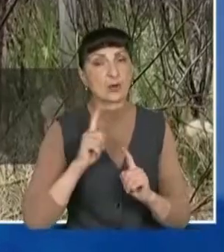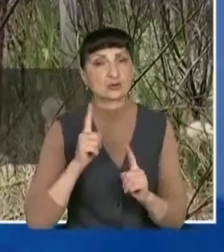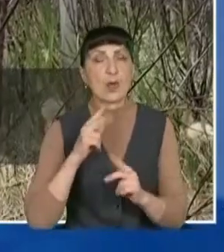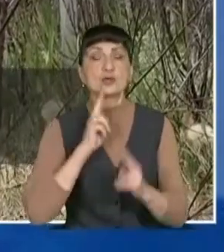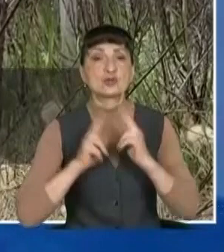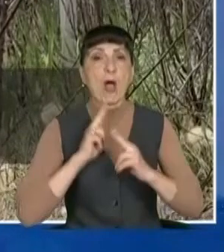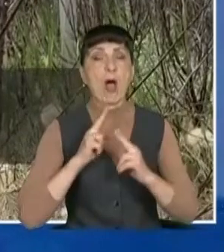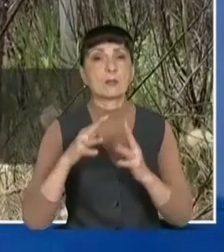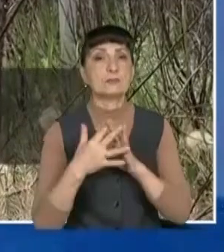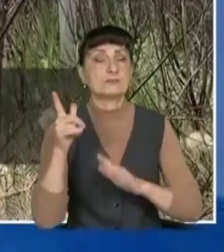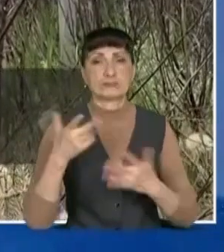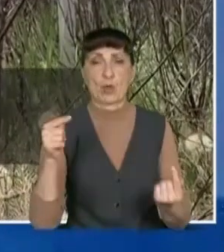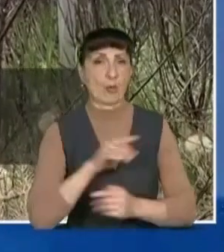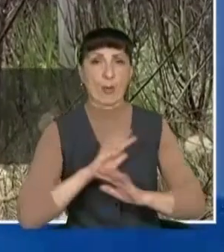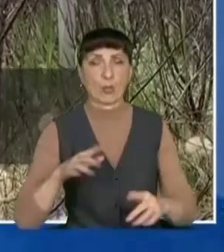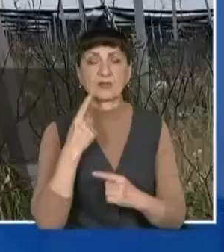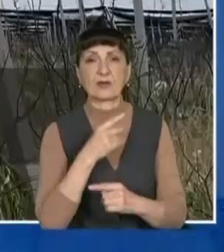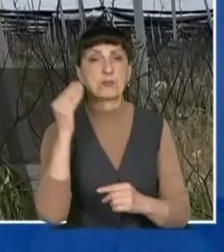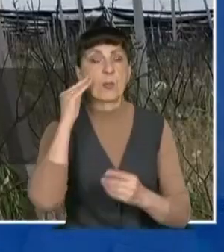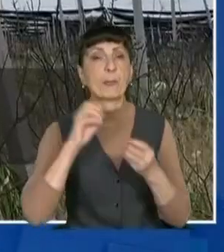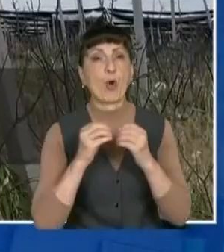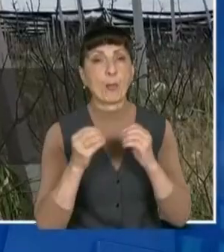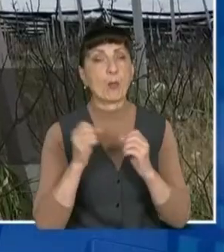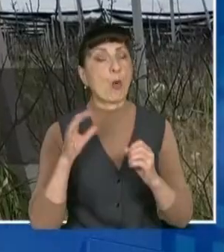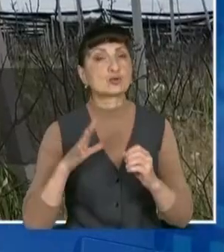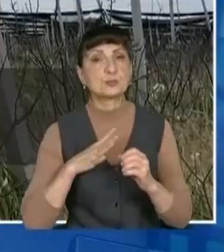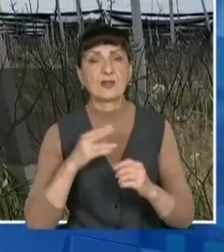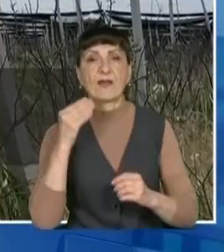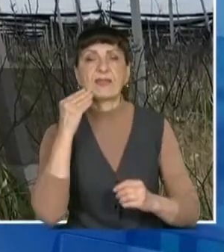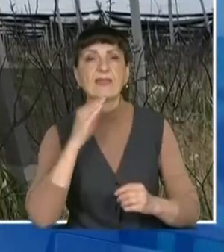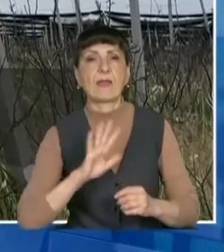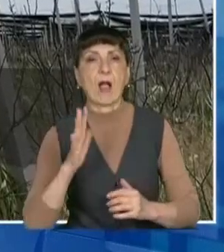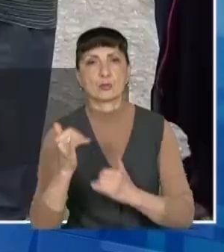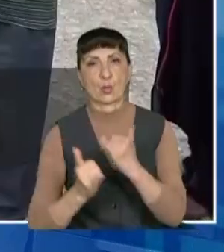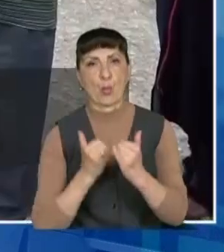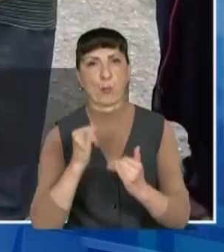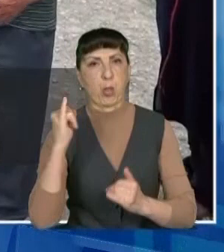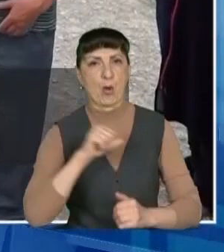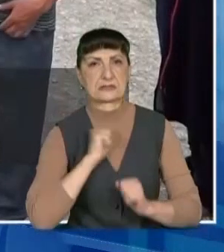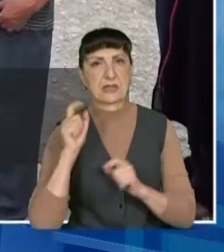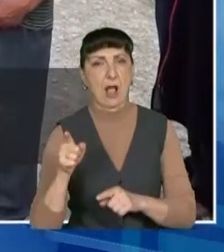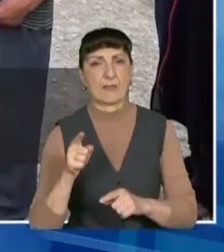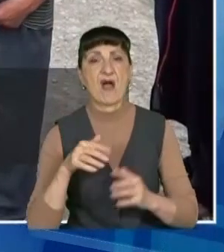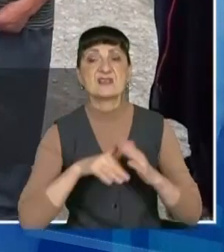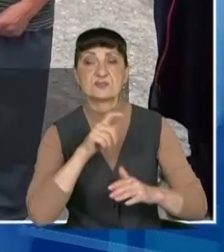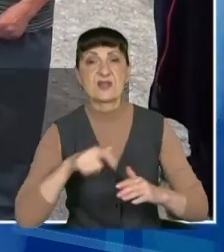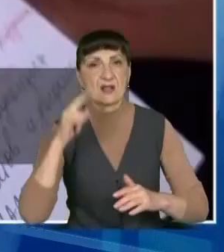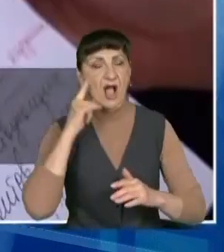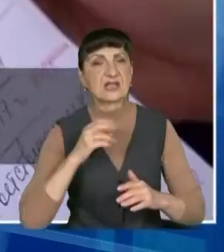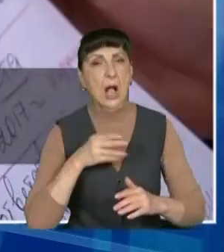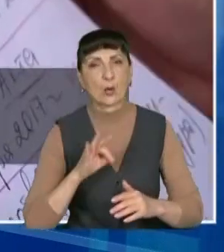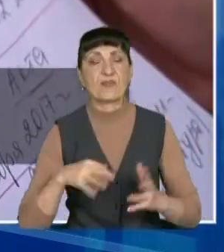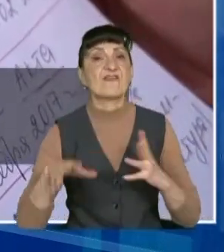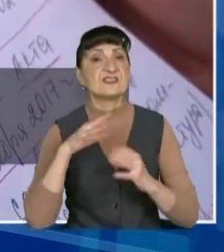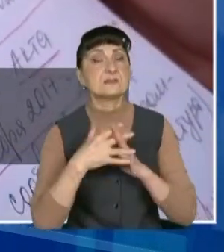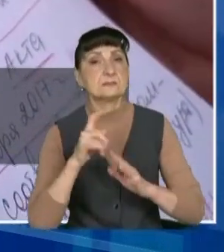жалобы садоводов неуместны. По их мнению, проблема возможна из-за некачественного ухода. Специалисты Казагро сообщили, что все